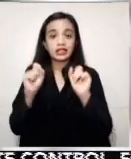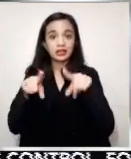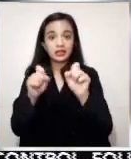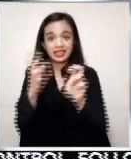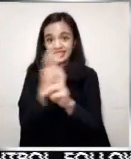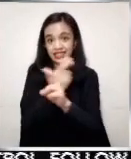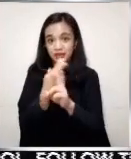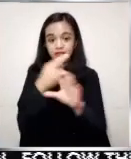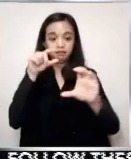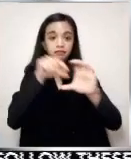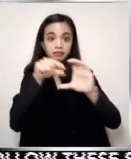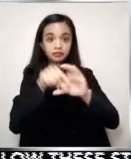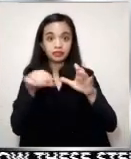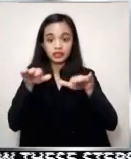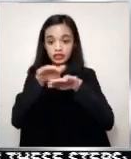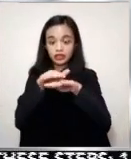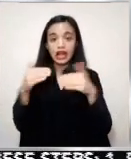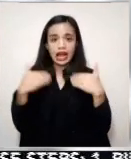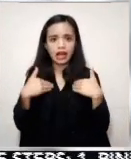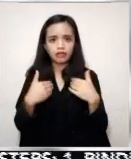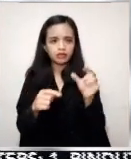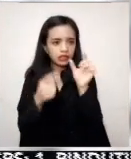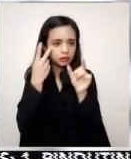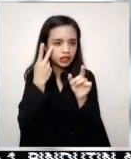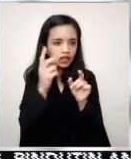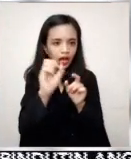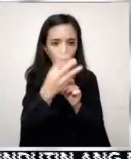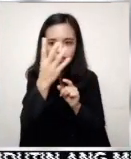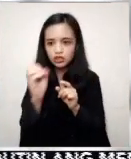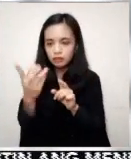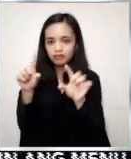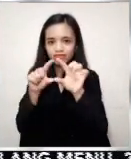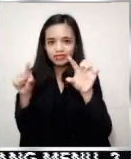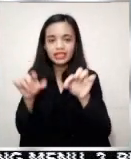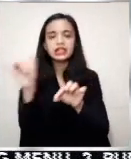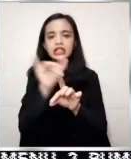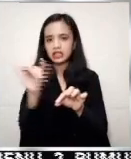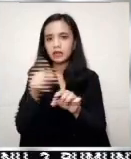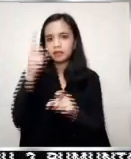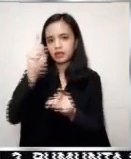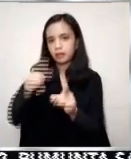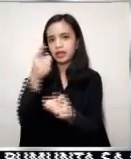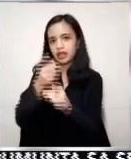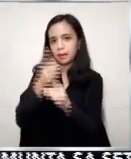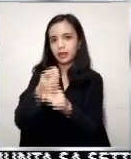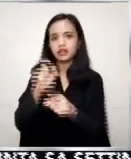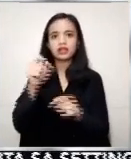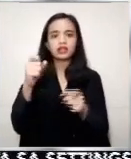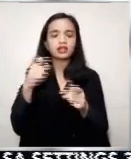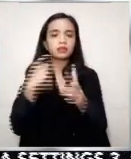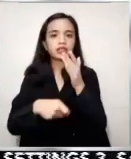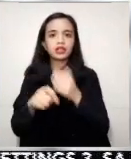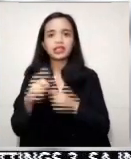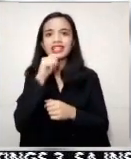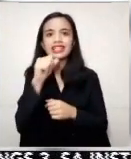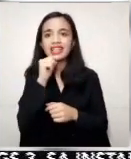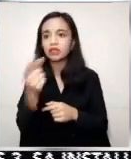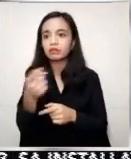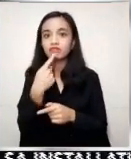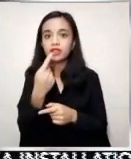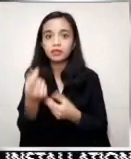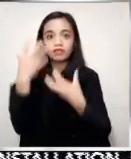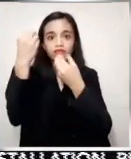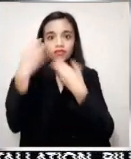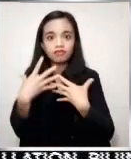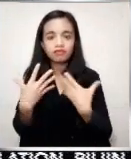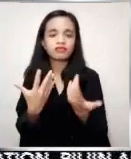shelves ay may price tag. So dapat ito rin ay nakatamang presyo. Hindi pwede yung nakwento ninyo na piso